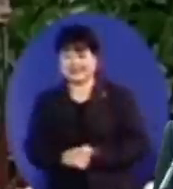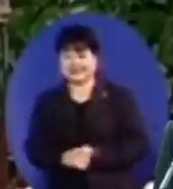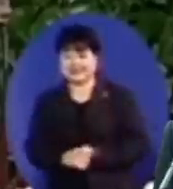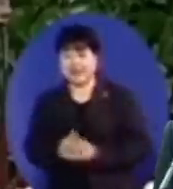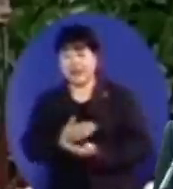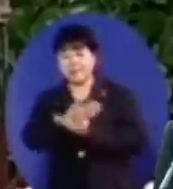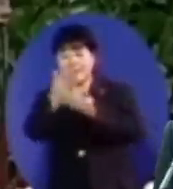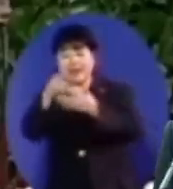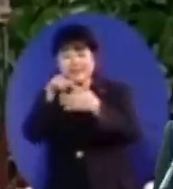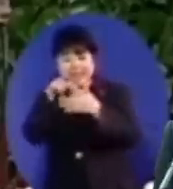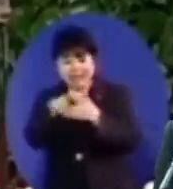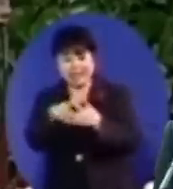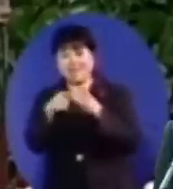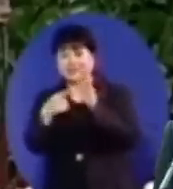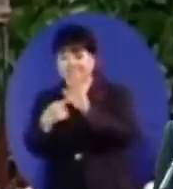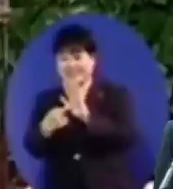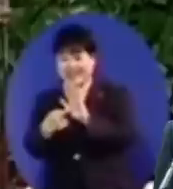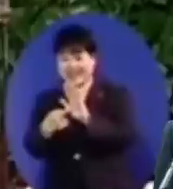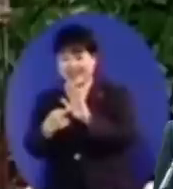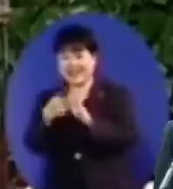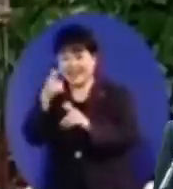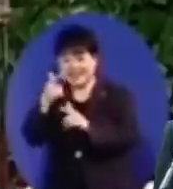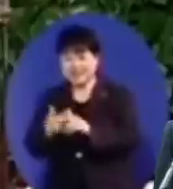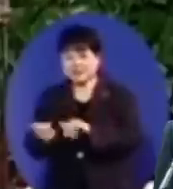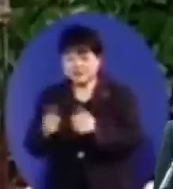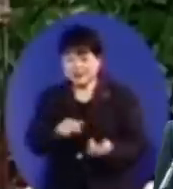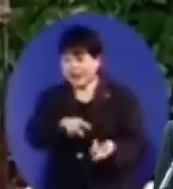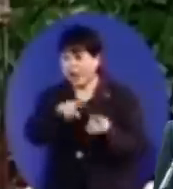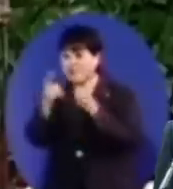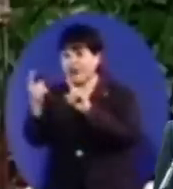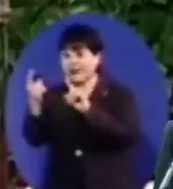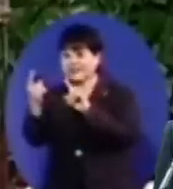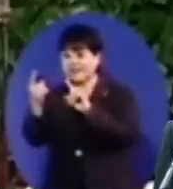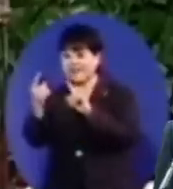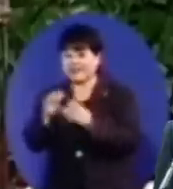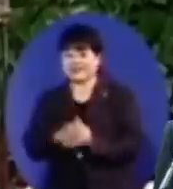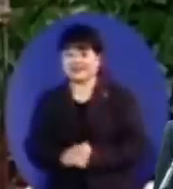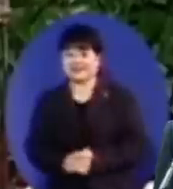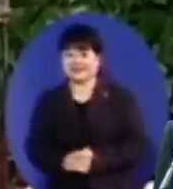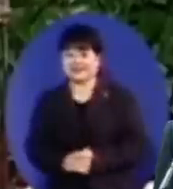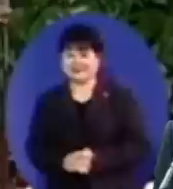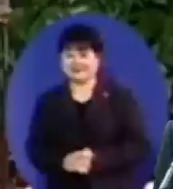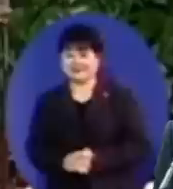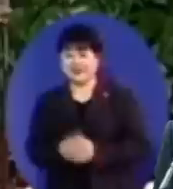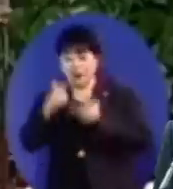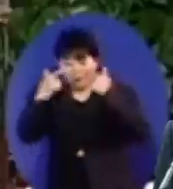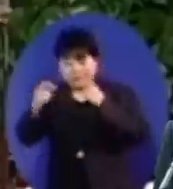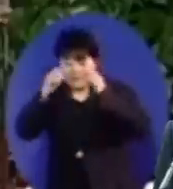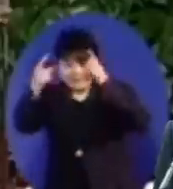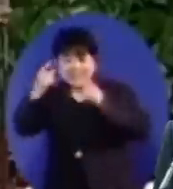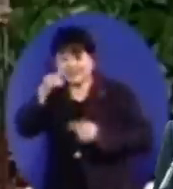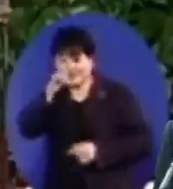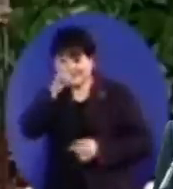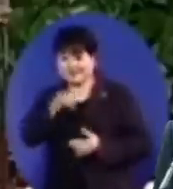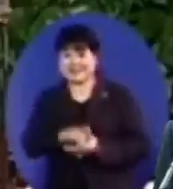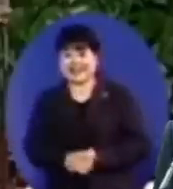밝게 알려지는 것입니다. 예수님이 죽었다가 부활하신 것을 확실히 깨달을 수가 있는